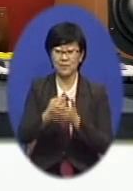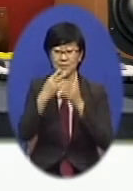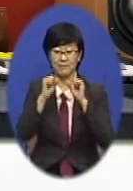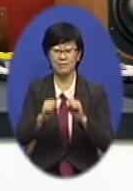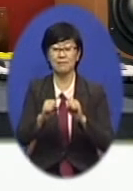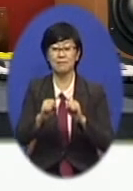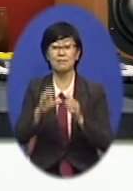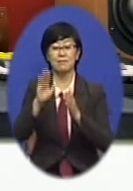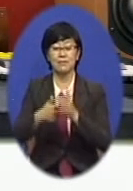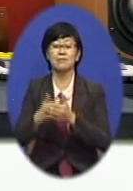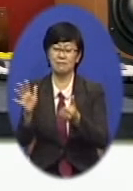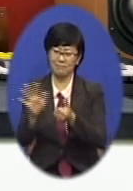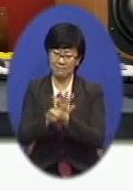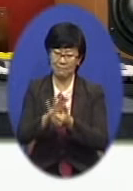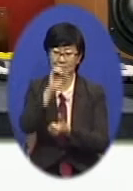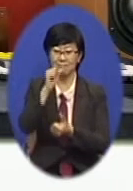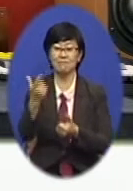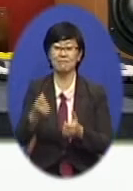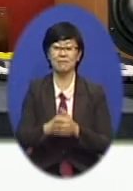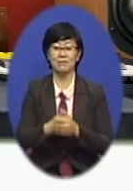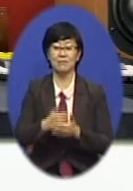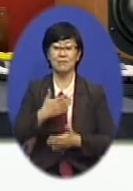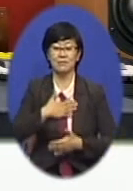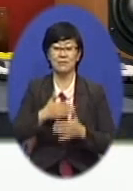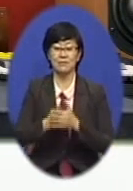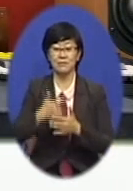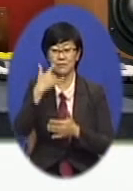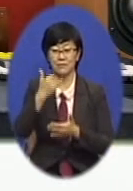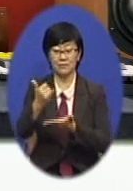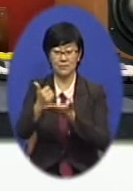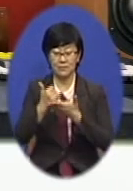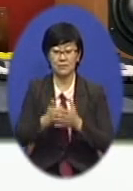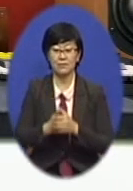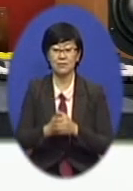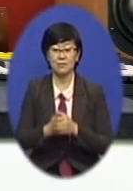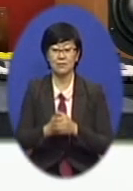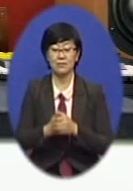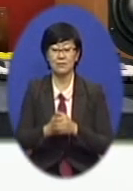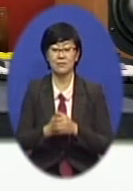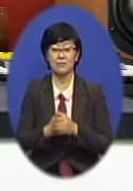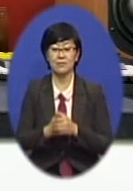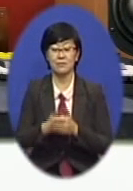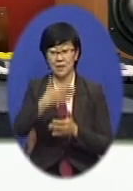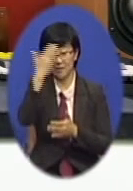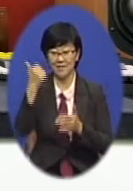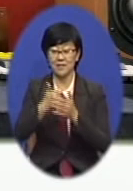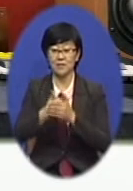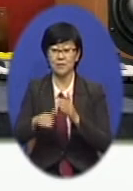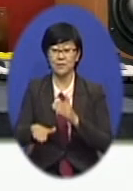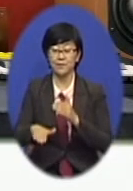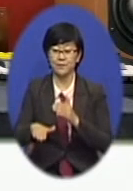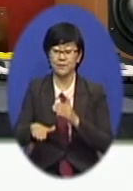살아계실 때 잘해드리는 게 제일 좋은 것 같습니다. 저도 부모님 모시고, 아니, 할머니, 할아버지 밑에서 제가